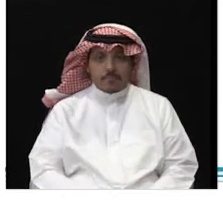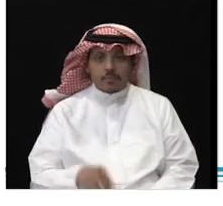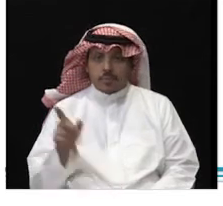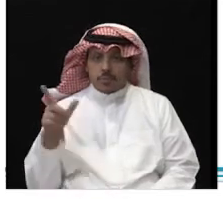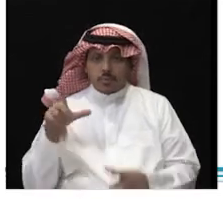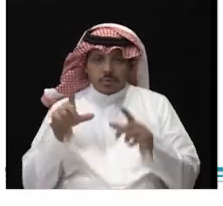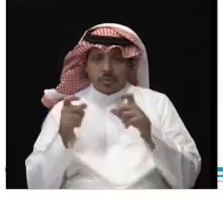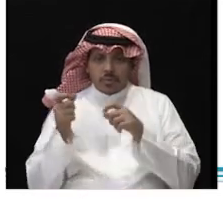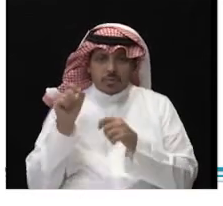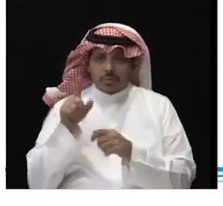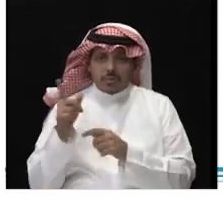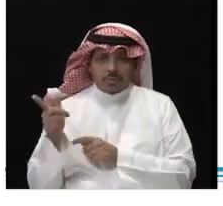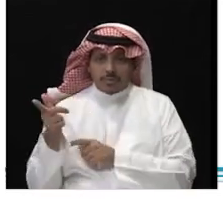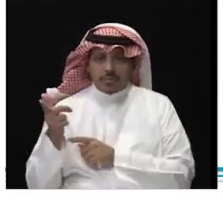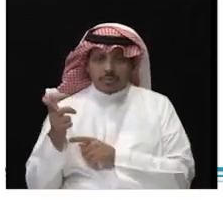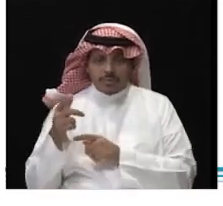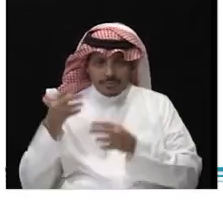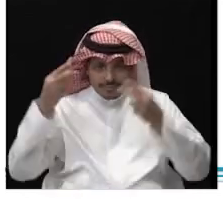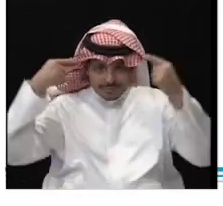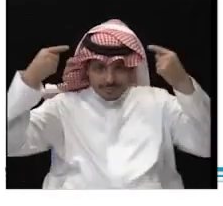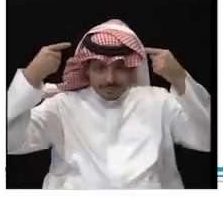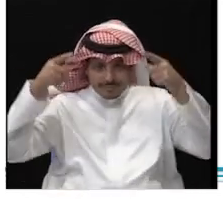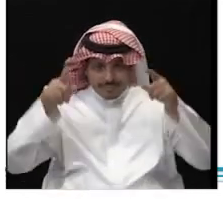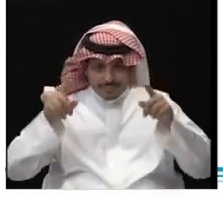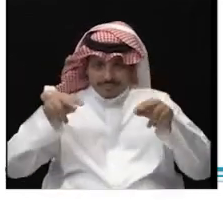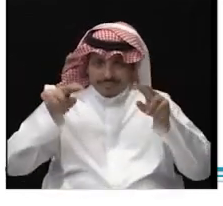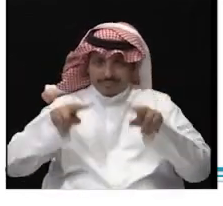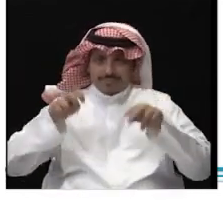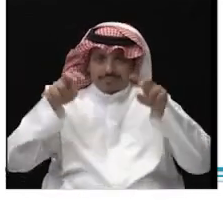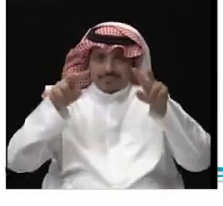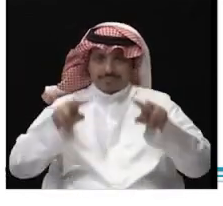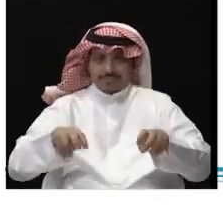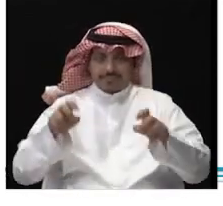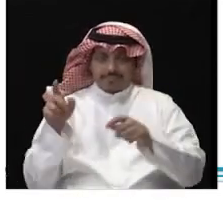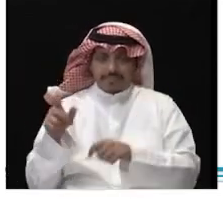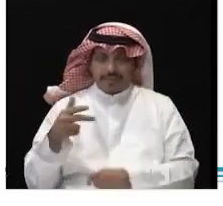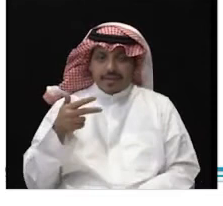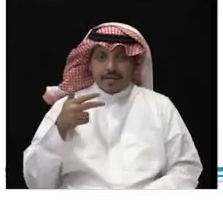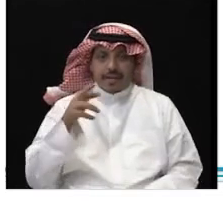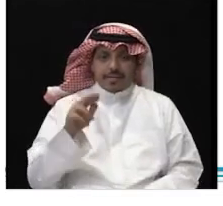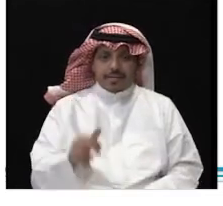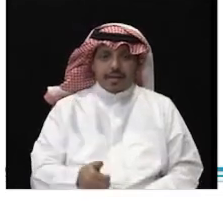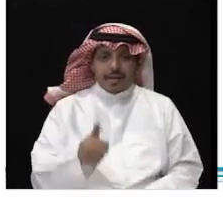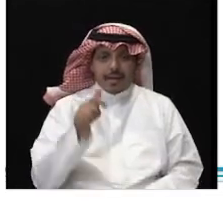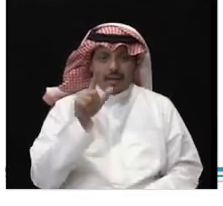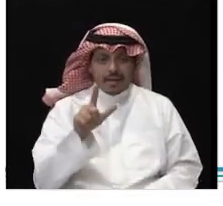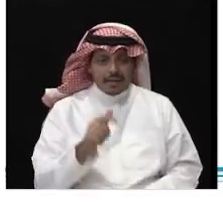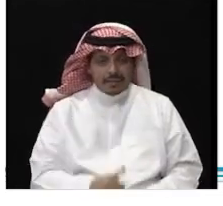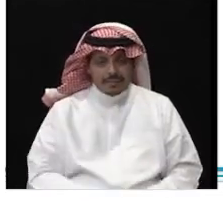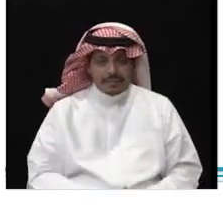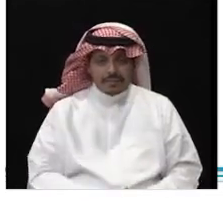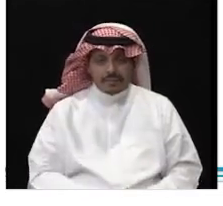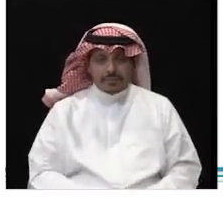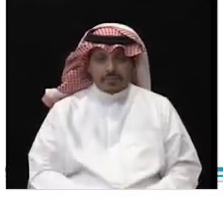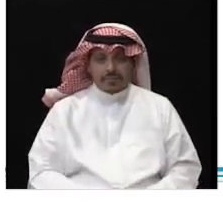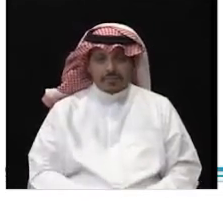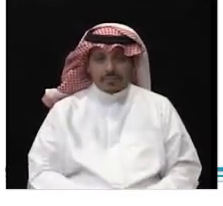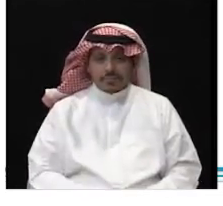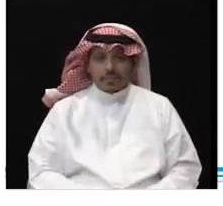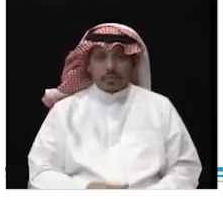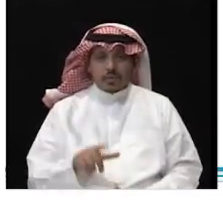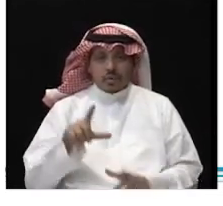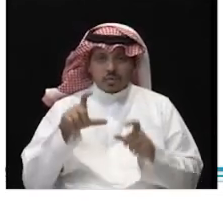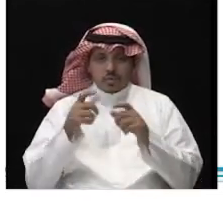جميل أحسنتم، هي صورة غزال، رائع جدا، صورة غزال، جميل. سنرى الآن